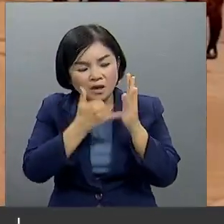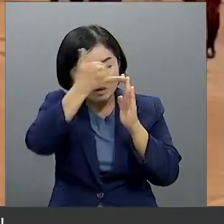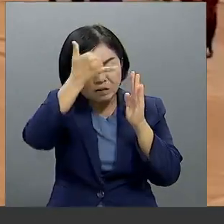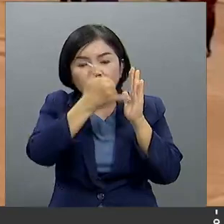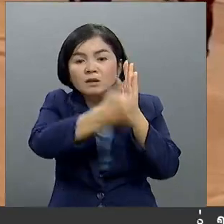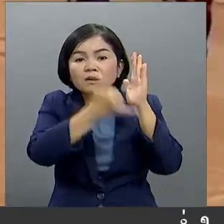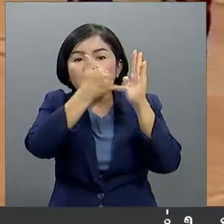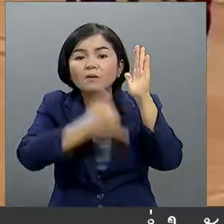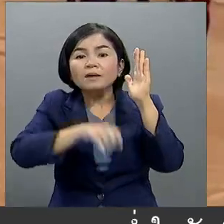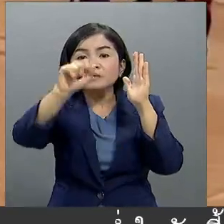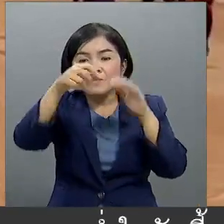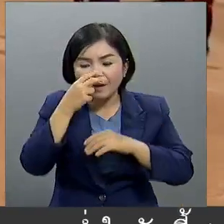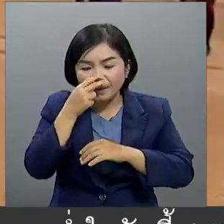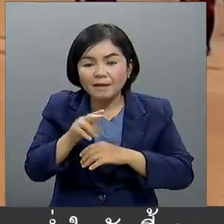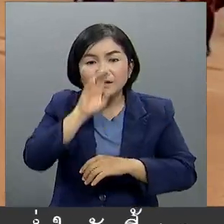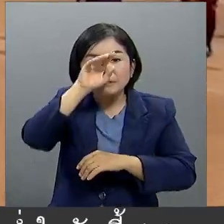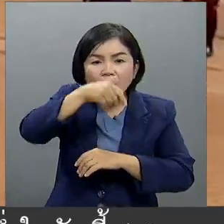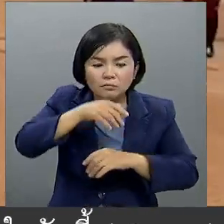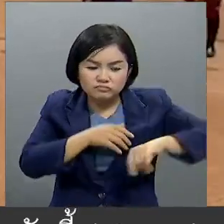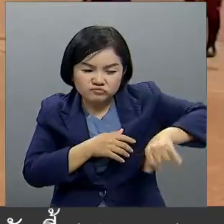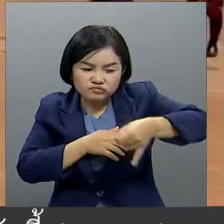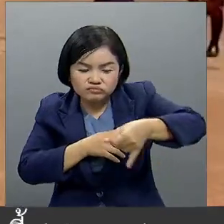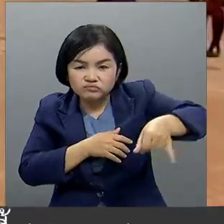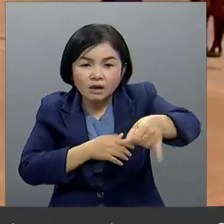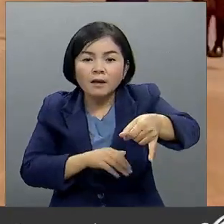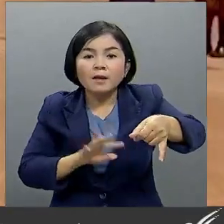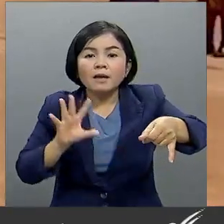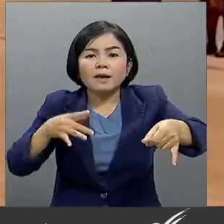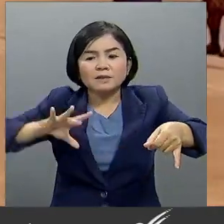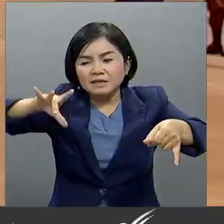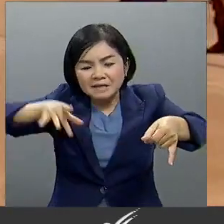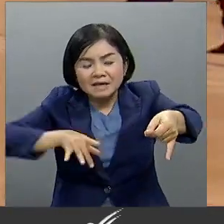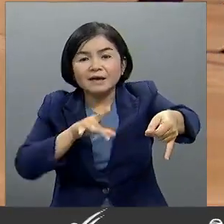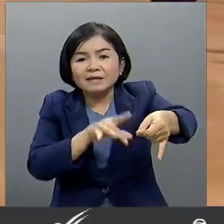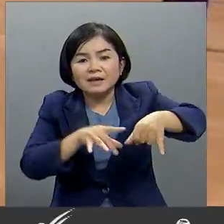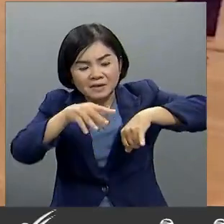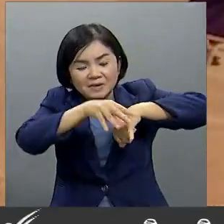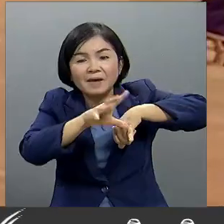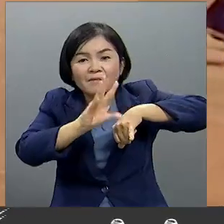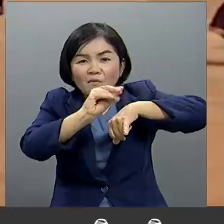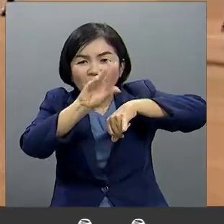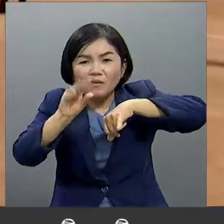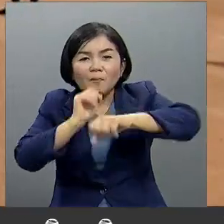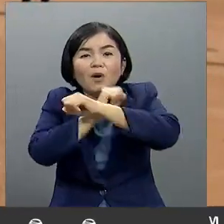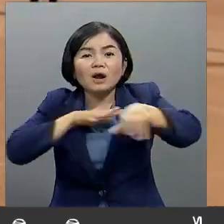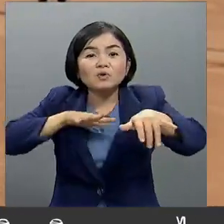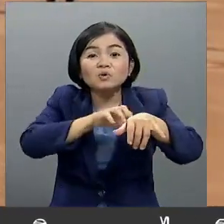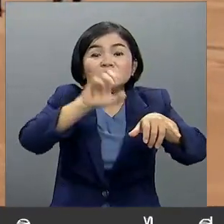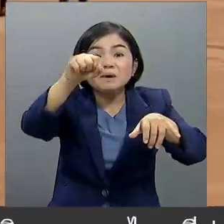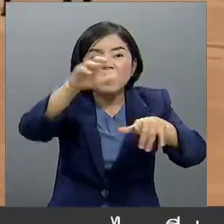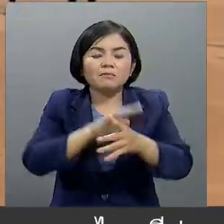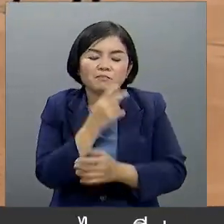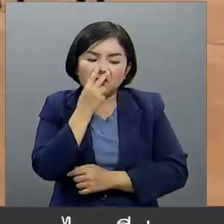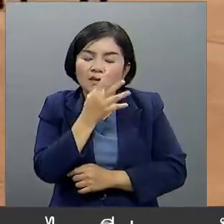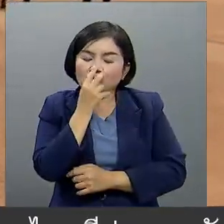างซีดีใช่ไหมเดินมองไกลๆเนี่ยเห็นซีดีติดอยู่ตรงหาง กันรถชน เนี่ยซึ่งแบบภาพแบบนั้นจริงๆมันไม่ควรเกิดไงช้างคว